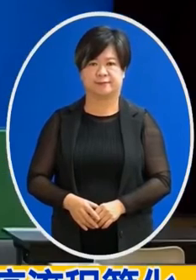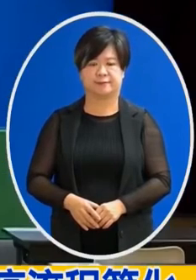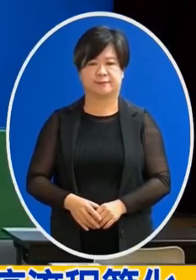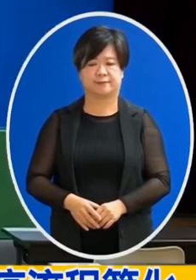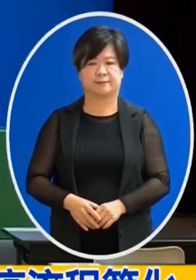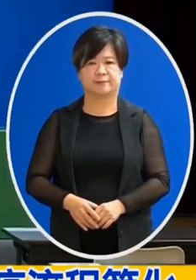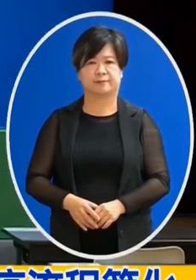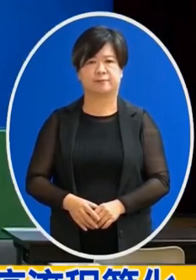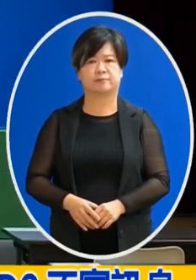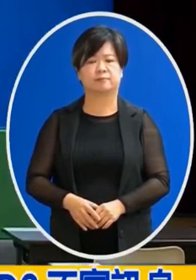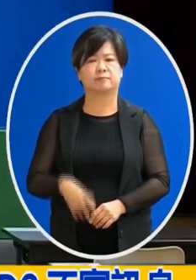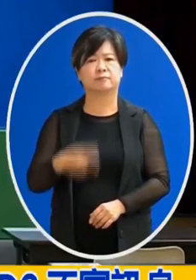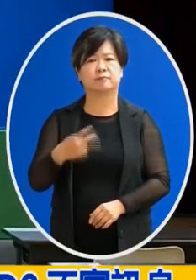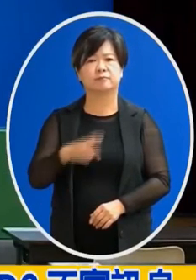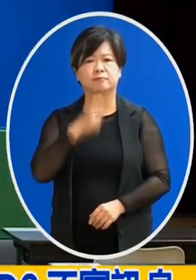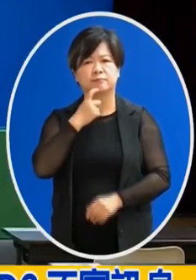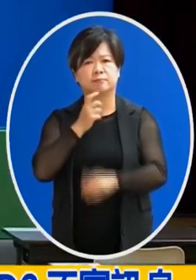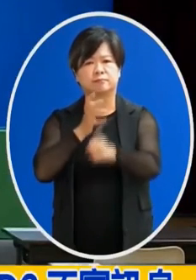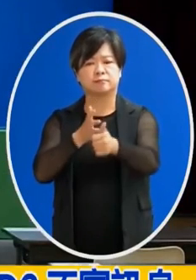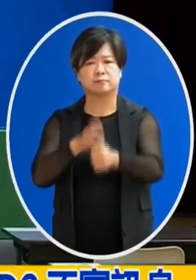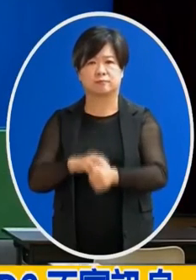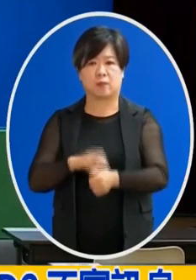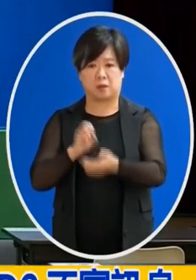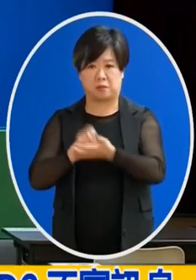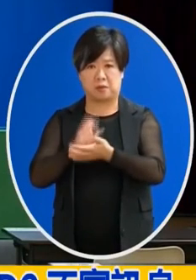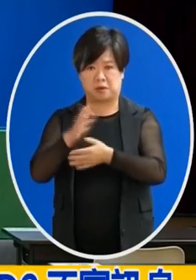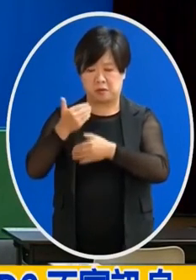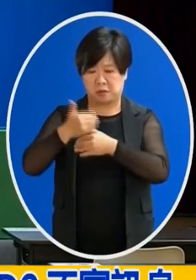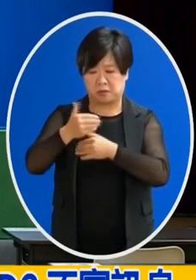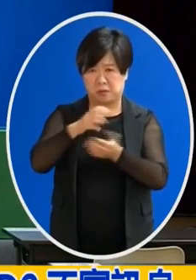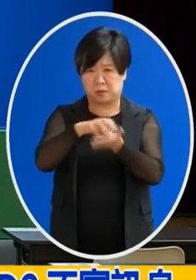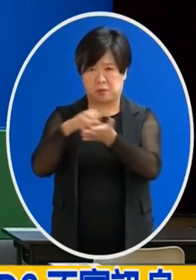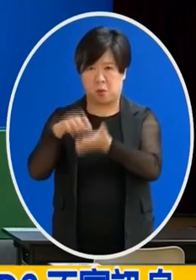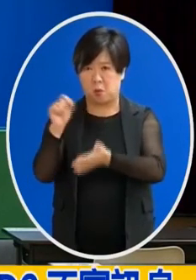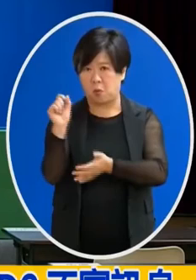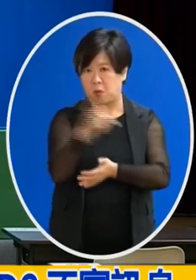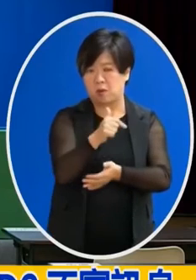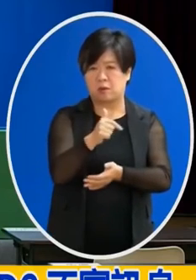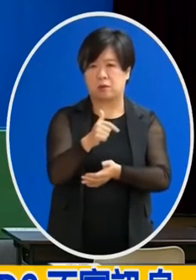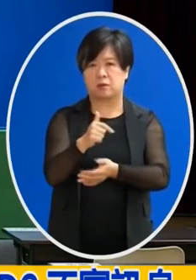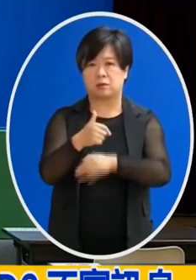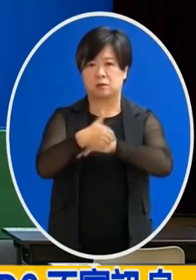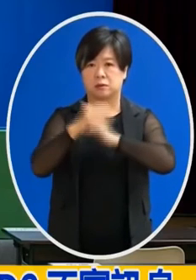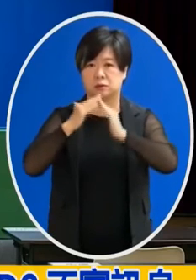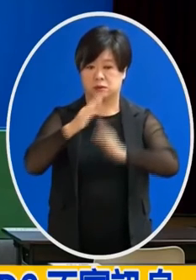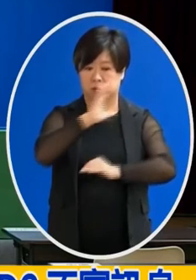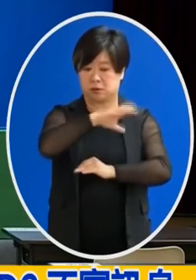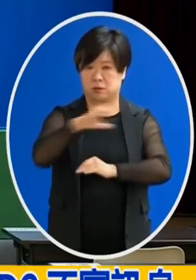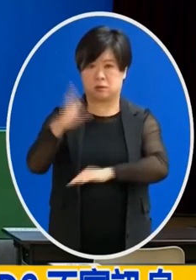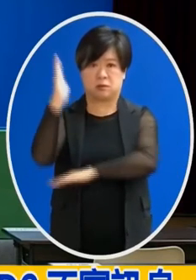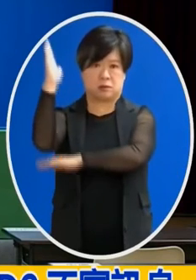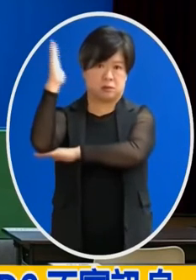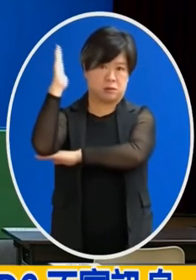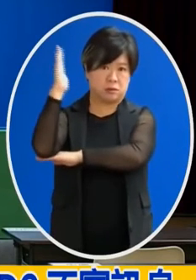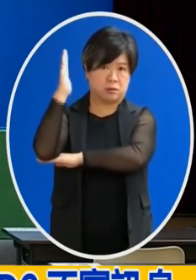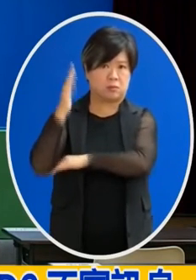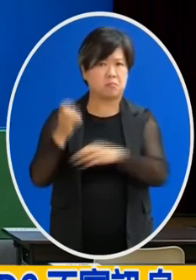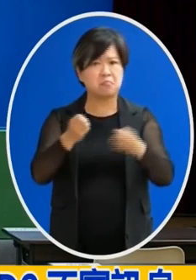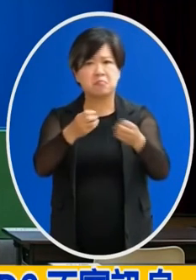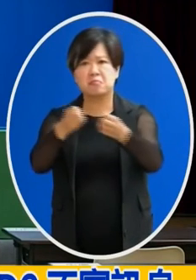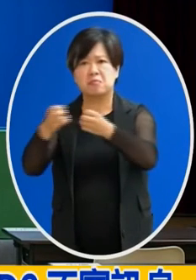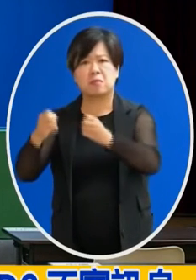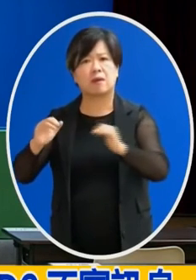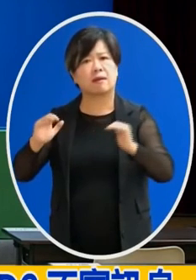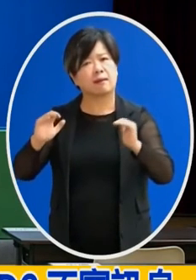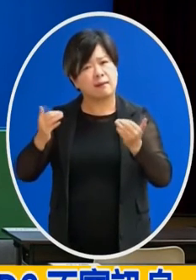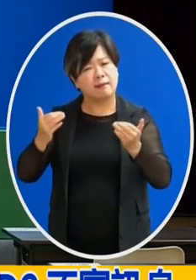那就刚刚您有讲说通报检疫流程就快速传递，你们跟县市政府讨论，所以有没有什么比较大略的